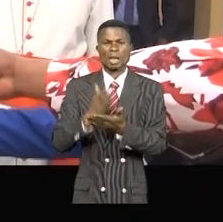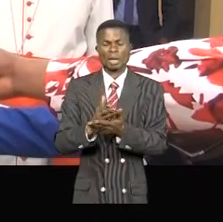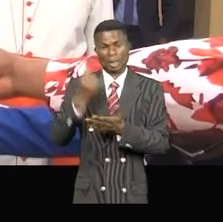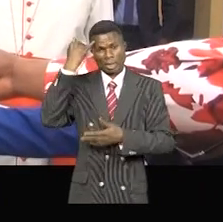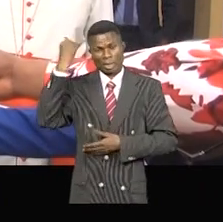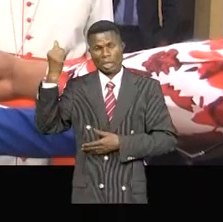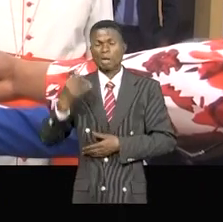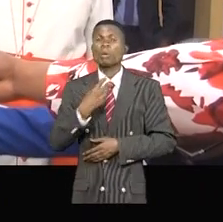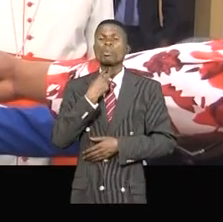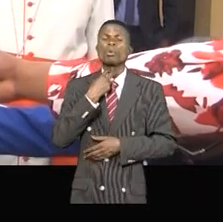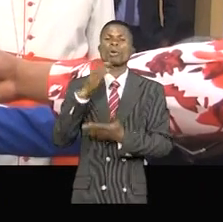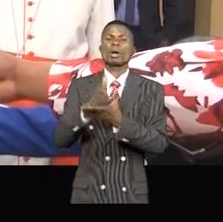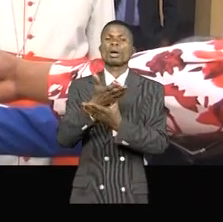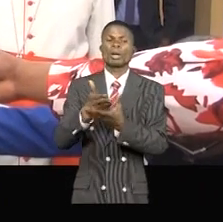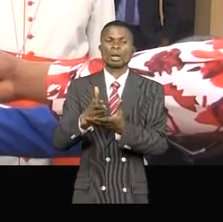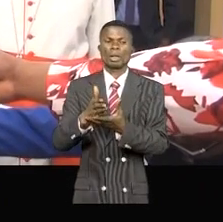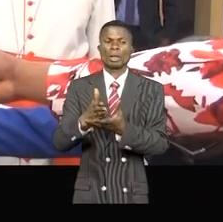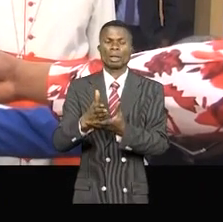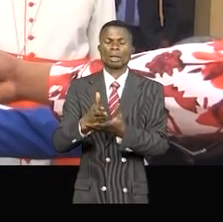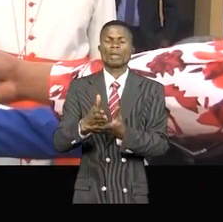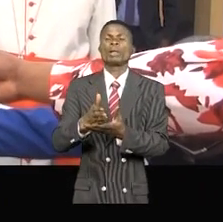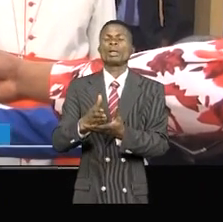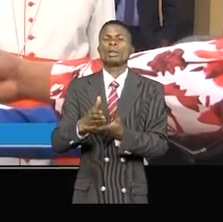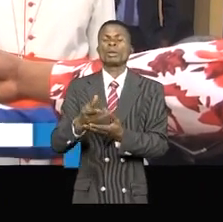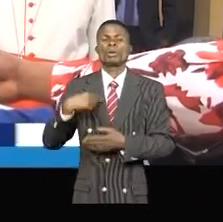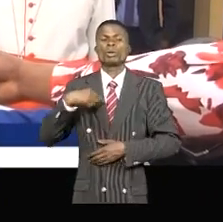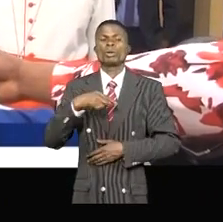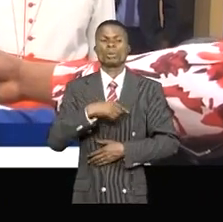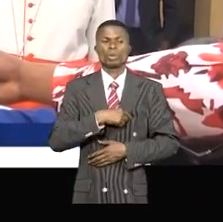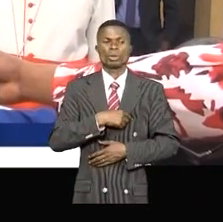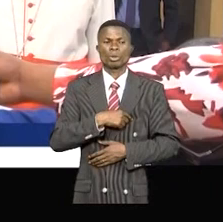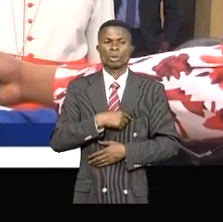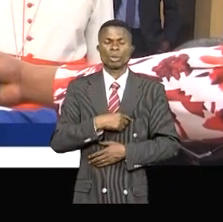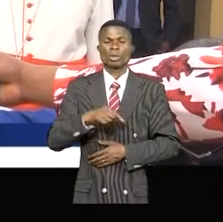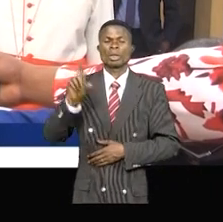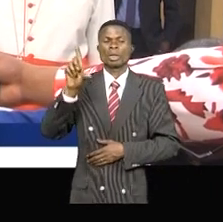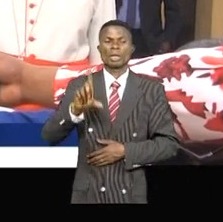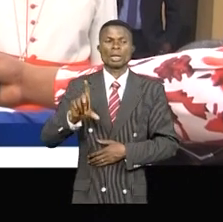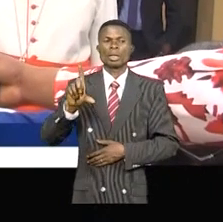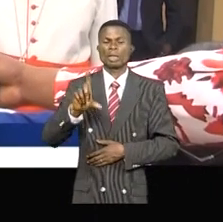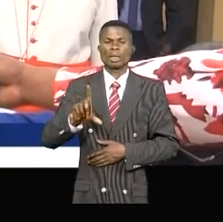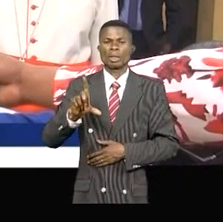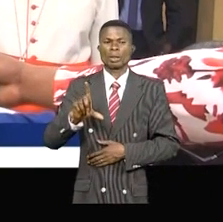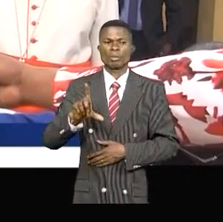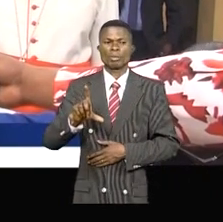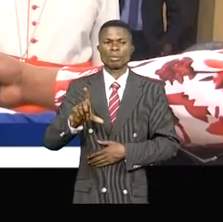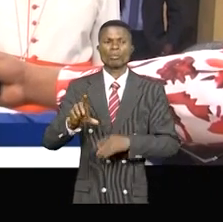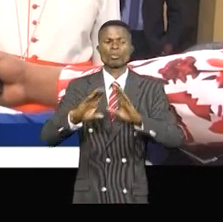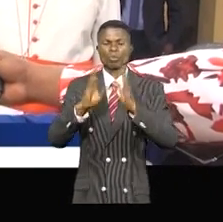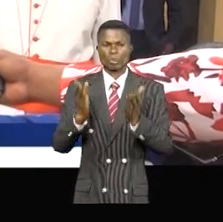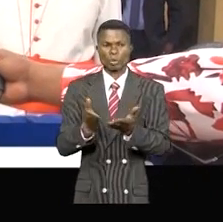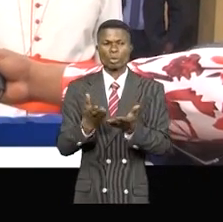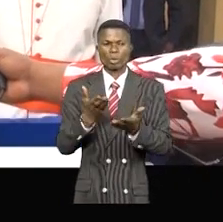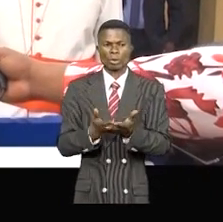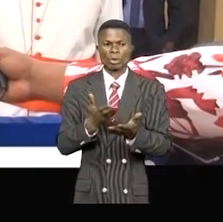qui existe entre le fait que nous sommes nantis de tout